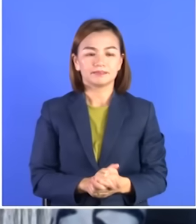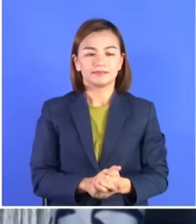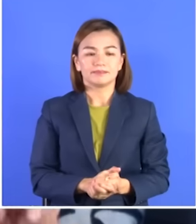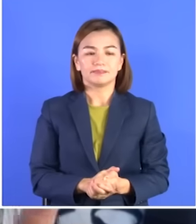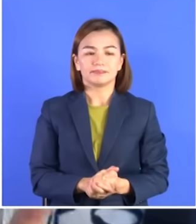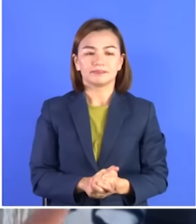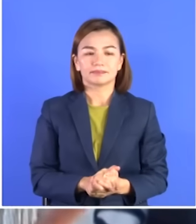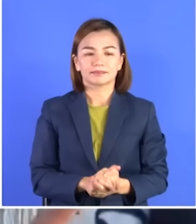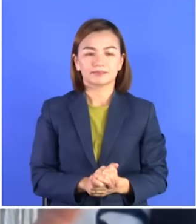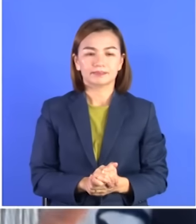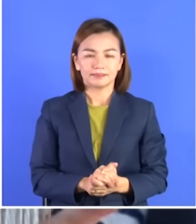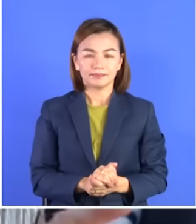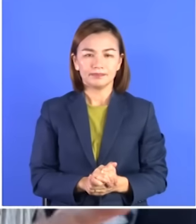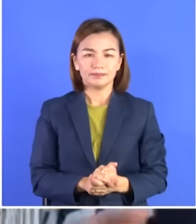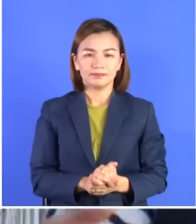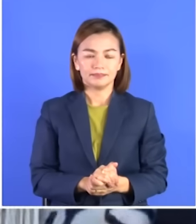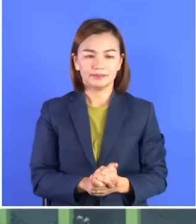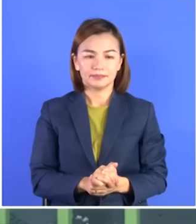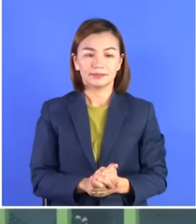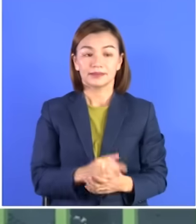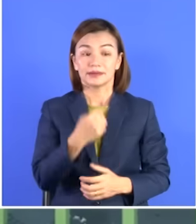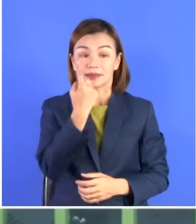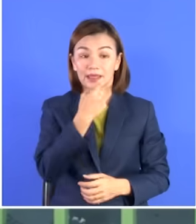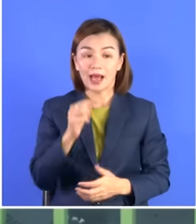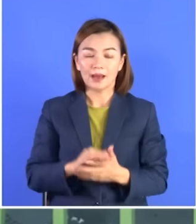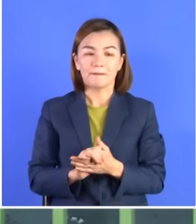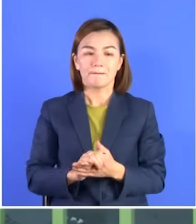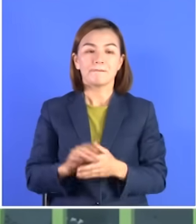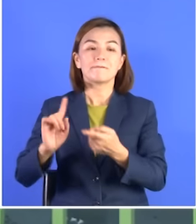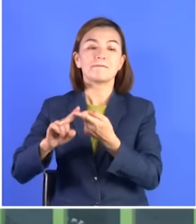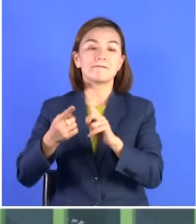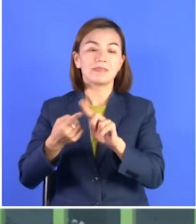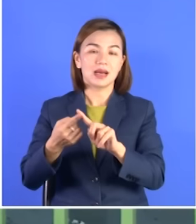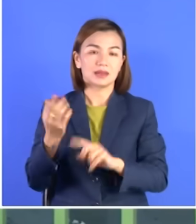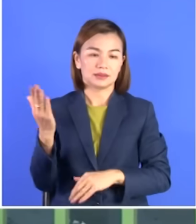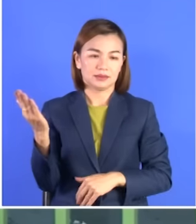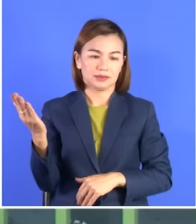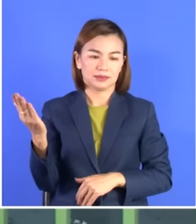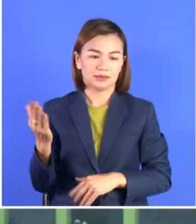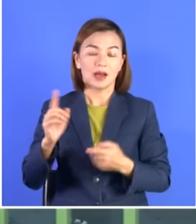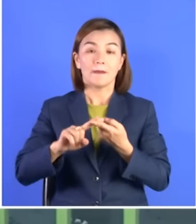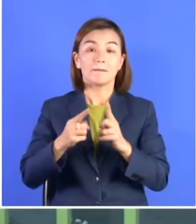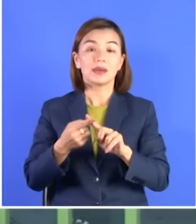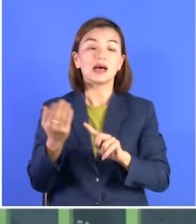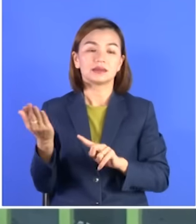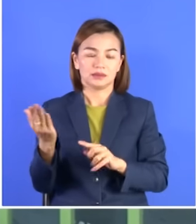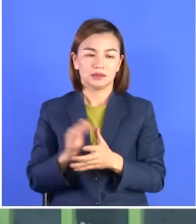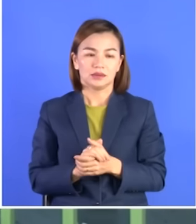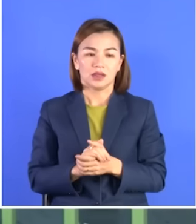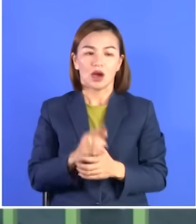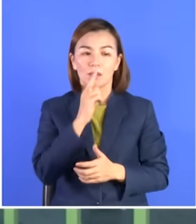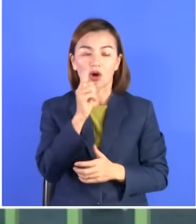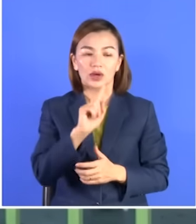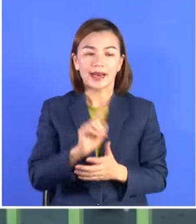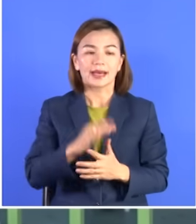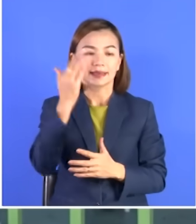กฤษณวิชาชัยชื่อเล่นว่าออฟฟี่เนี่ยนะครับเป็นเพื่อนของผู้เสียหายนะนี่คนนี้เป็นสาว 2นะครับบอกว่าคาดว่าผู้ก่อเหตุ